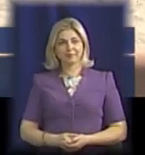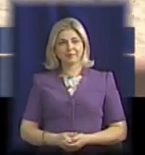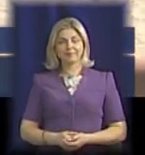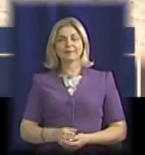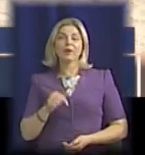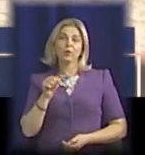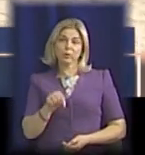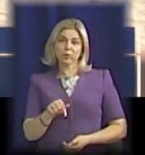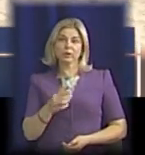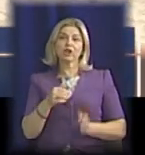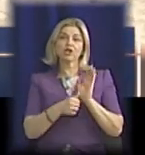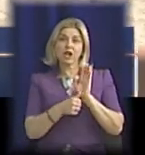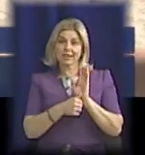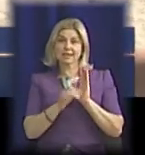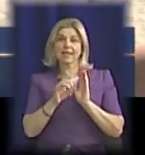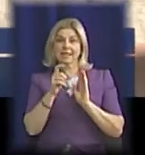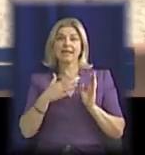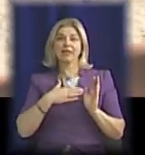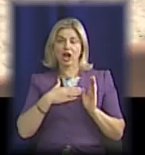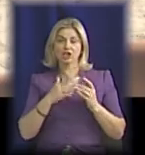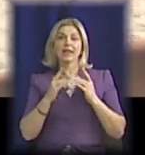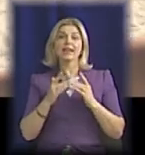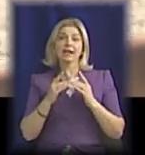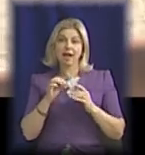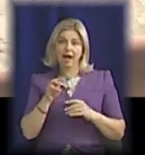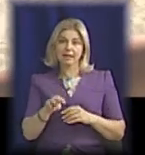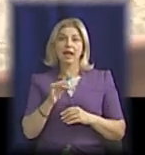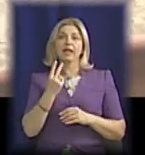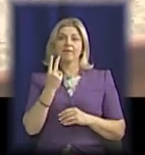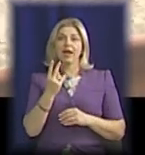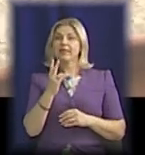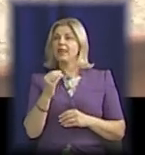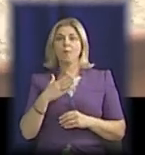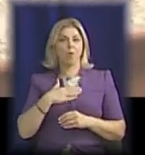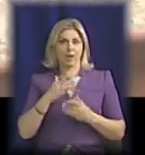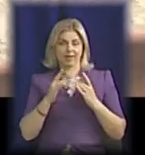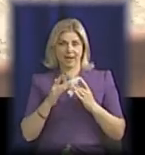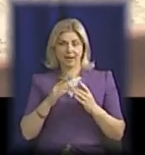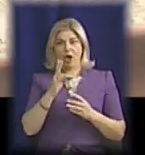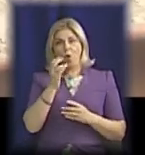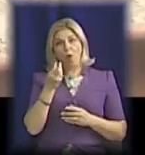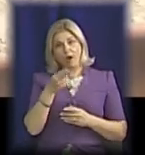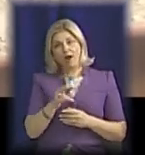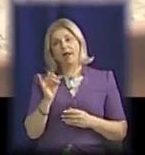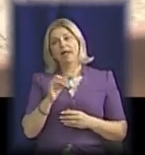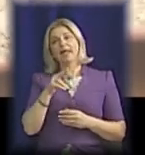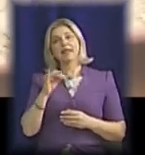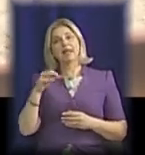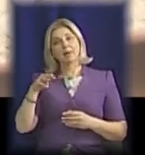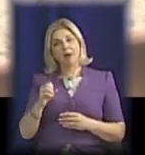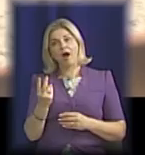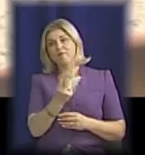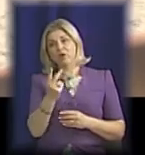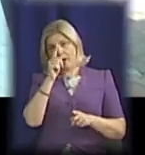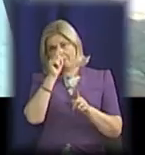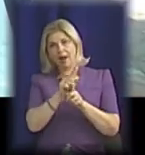Тут, в принципі, шість із наших – це мій інтернат. І двоє не з мого інтернату – це Коля і Діма. Вони брати, як